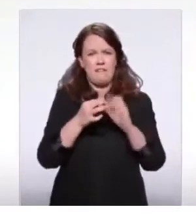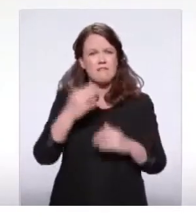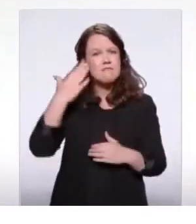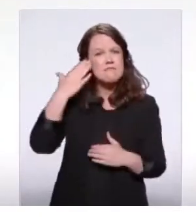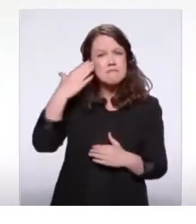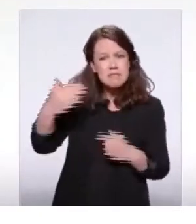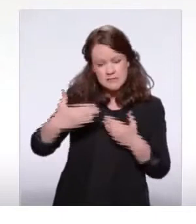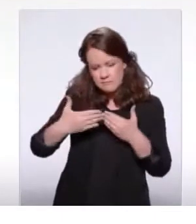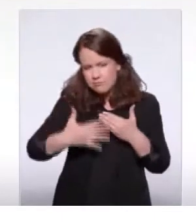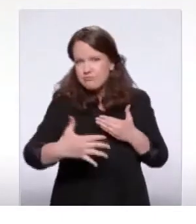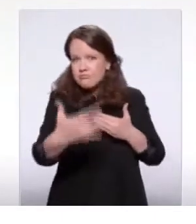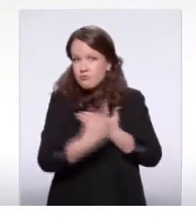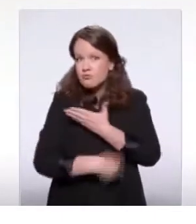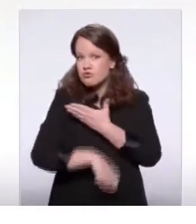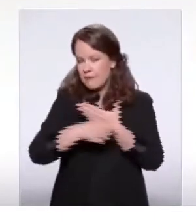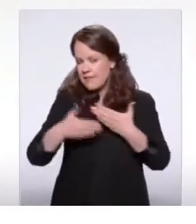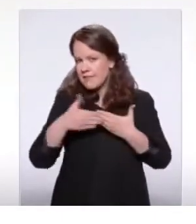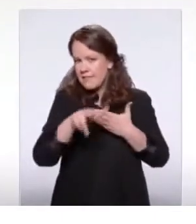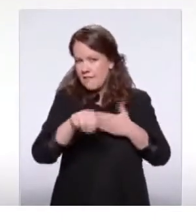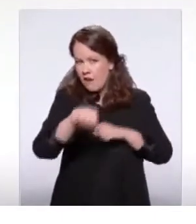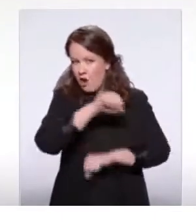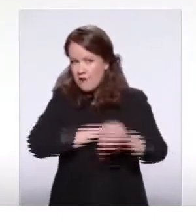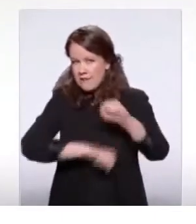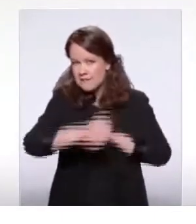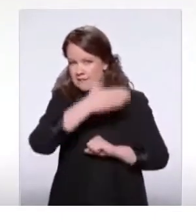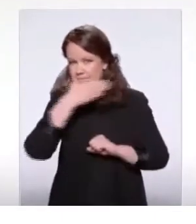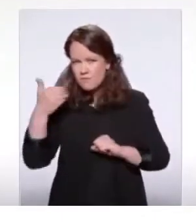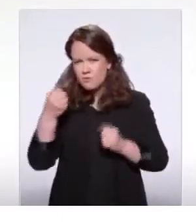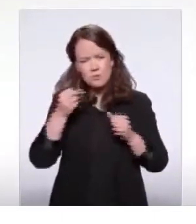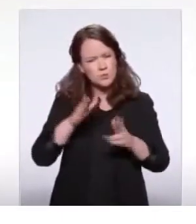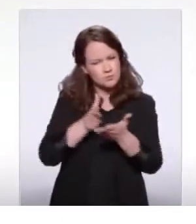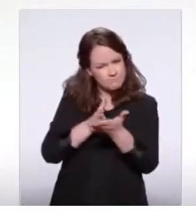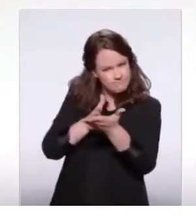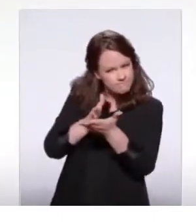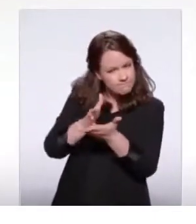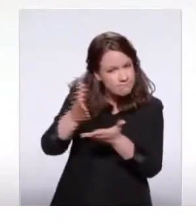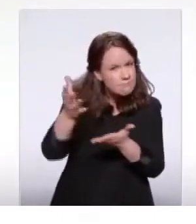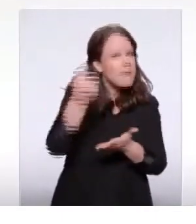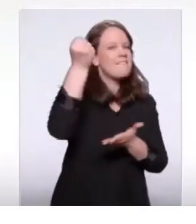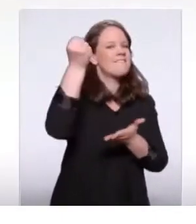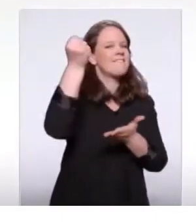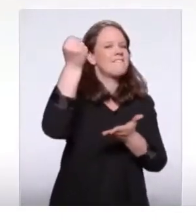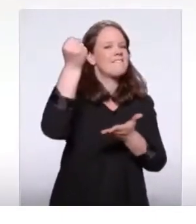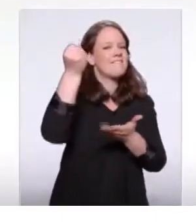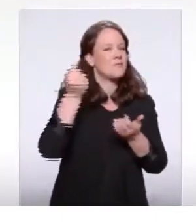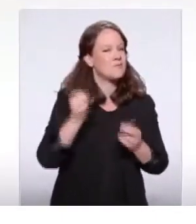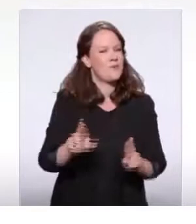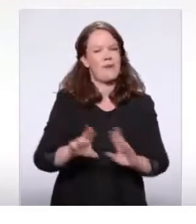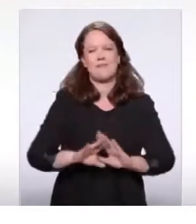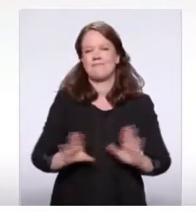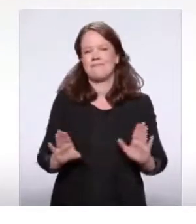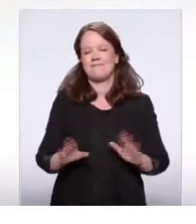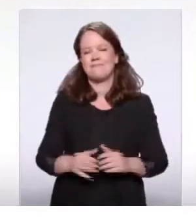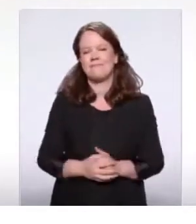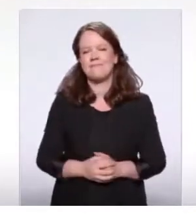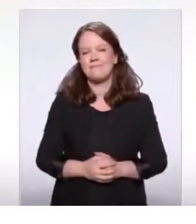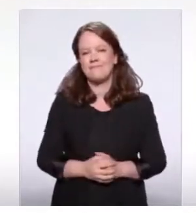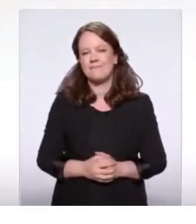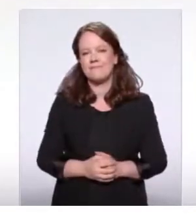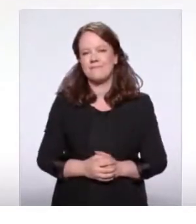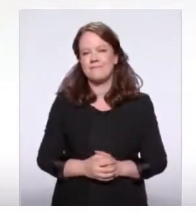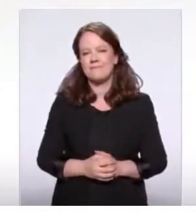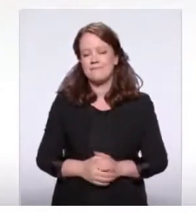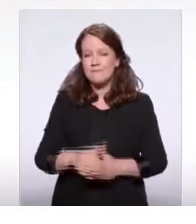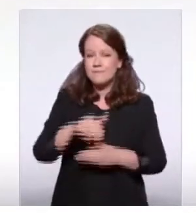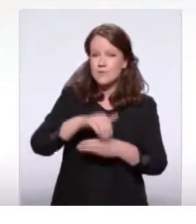nous organiser, alors nous verrons le bout du tunnel et nous nous retrouverons. Si je m'adresse à vous ce